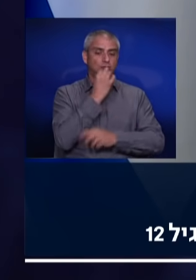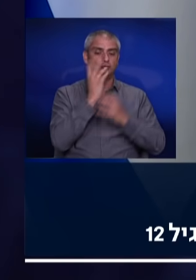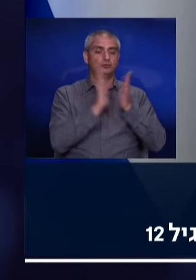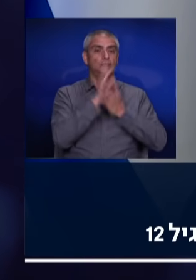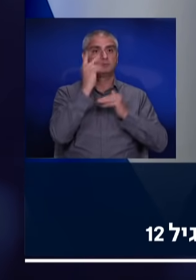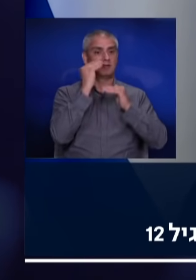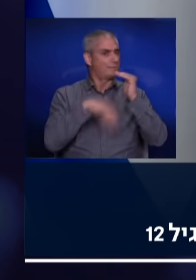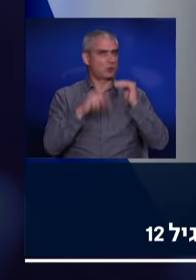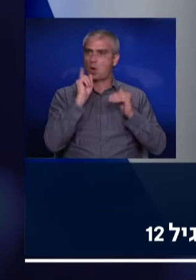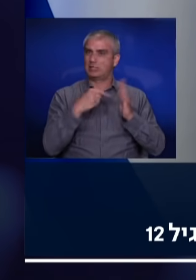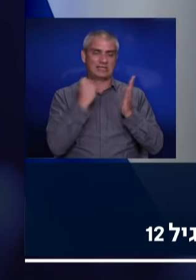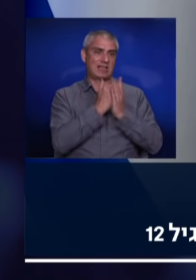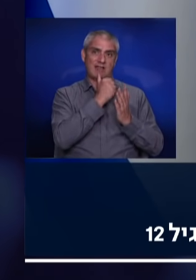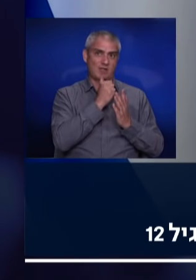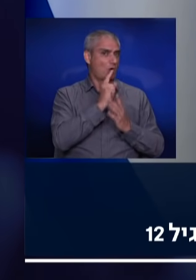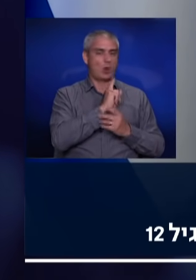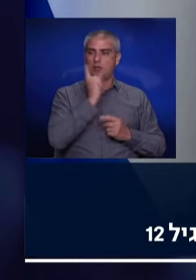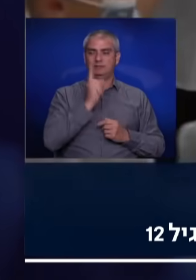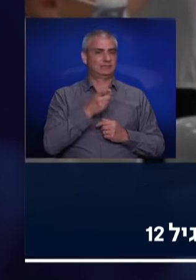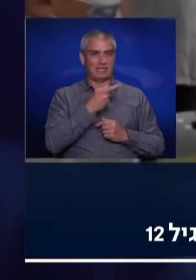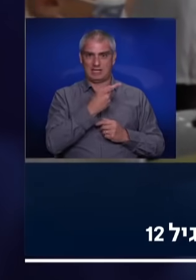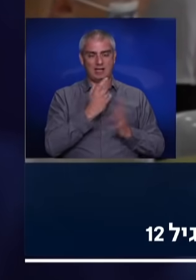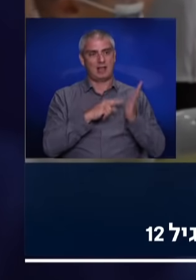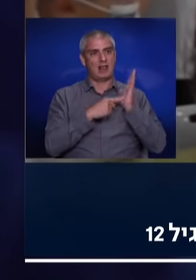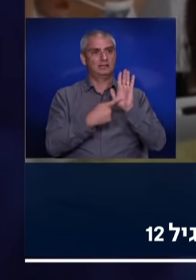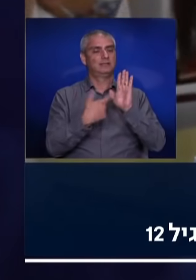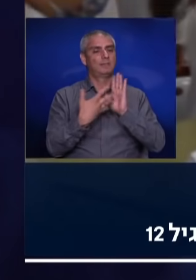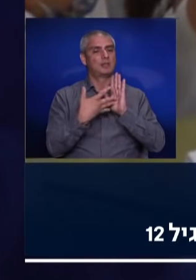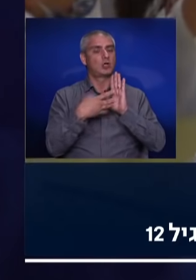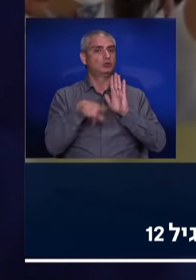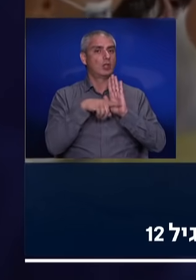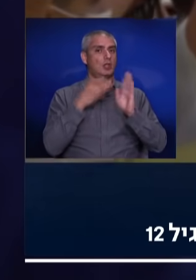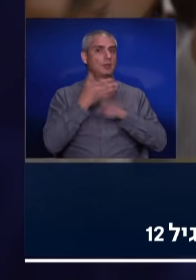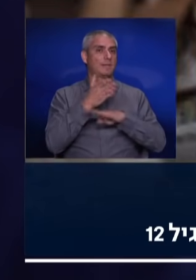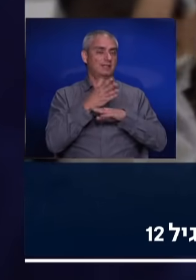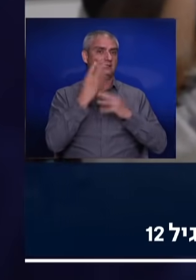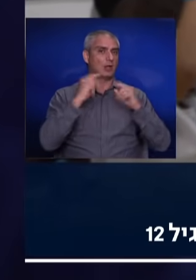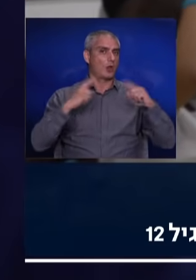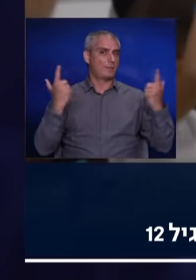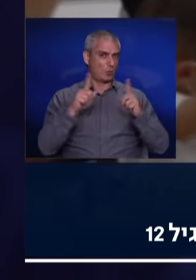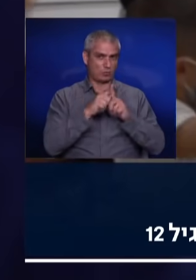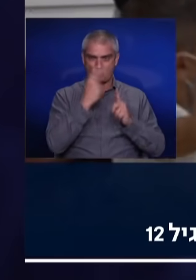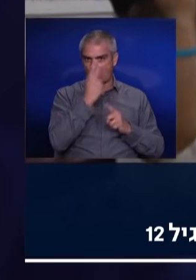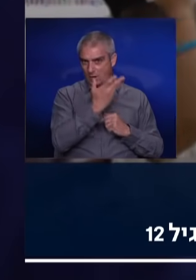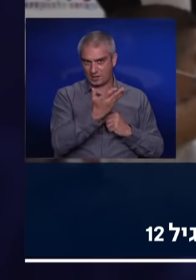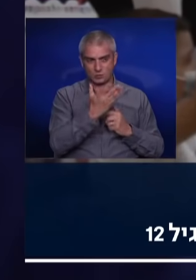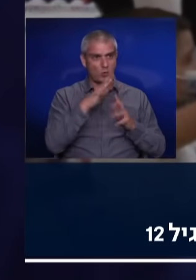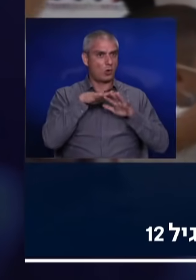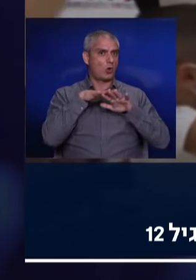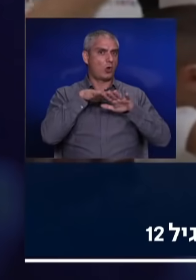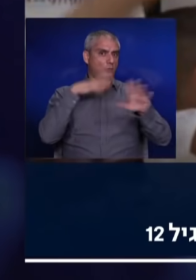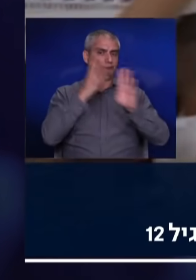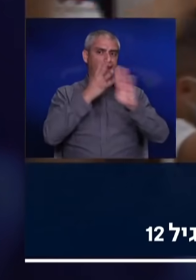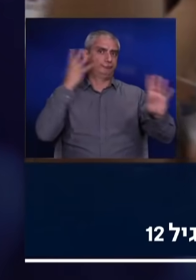מחובת התו הירוק, כך שהם לא יידרשו יותר להציג בדיקות שליליות בכניסה לשורה של אירועים, כמו שראינו עומסים ותורים